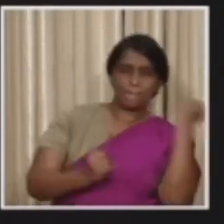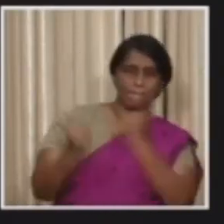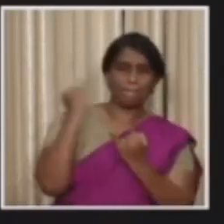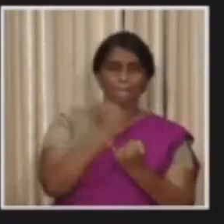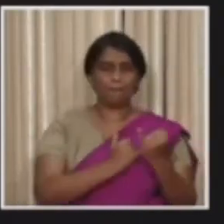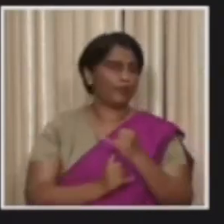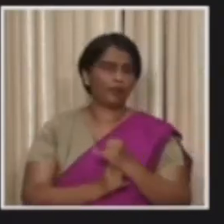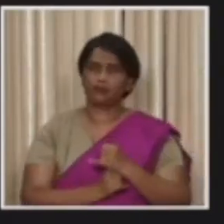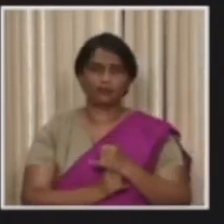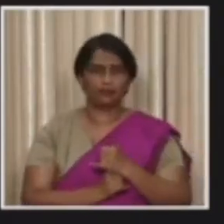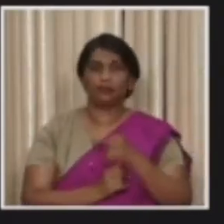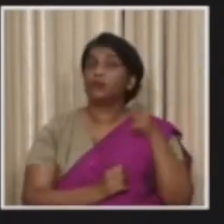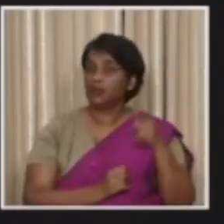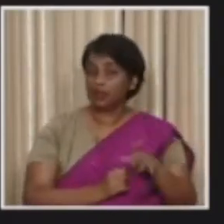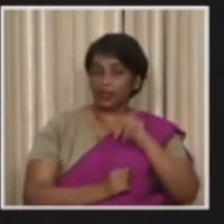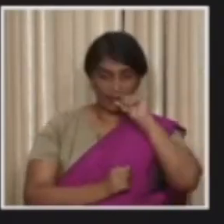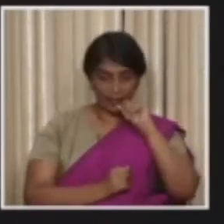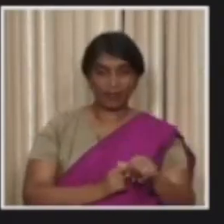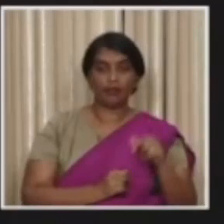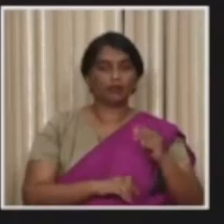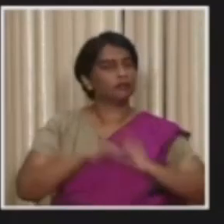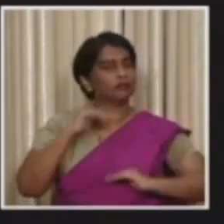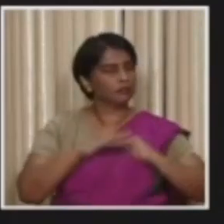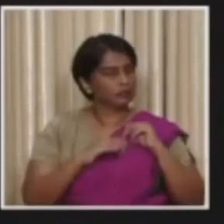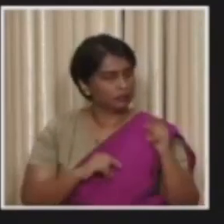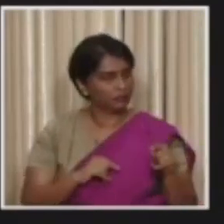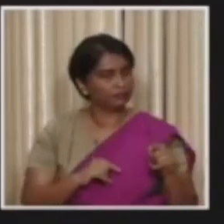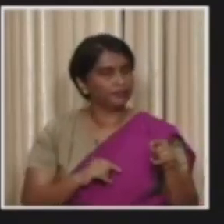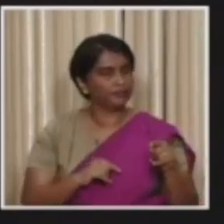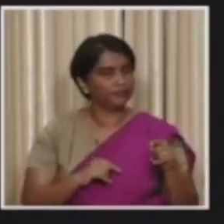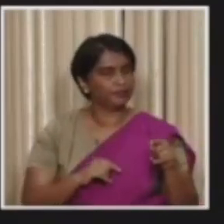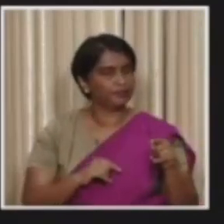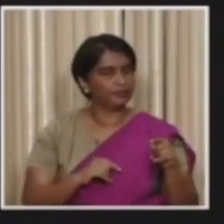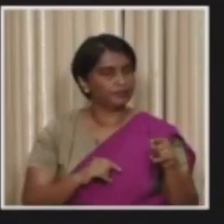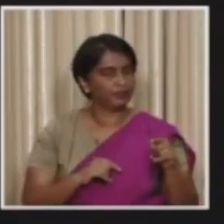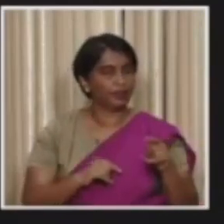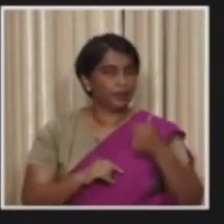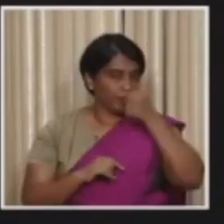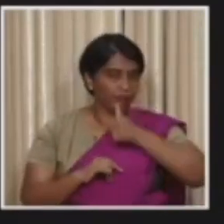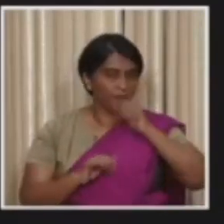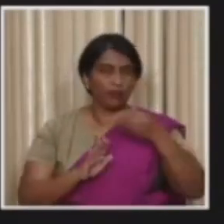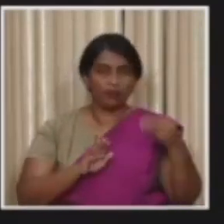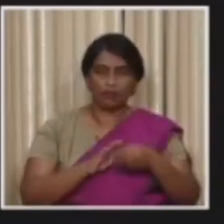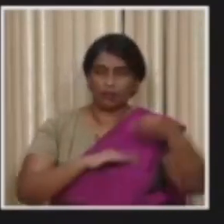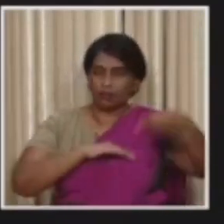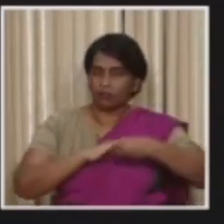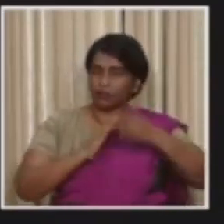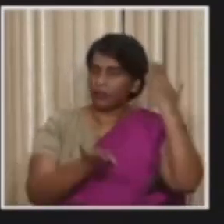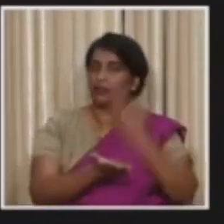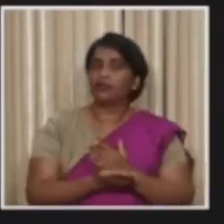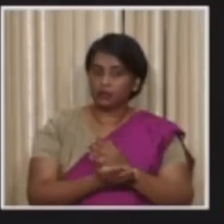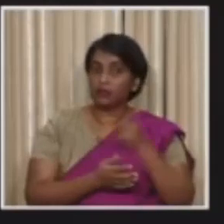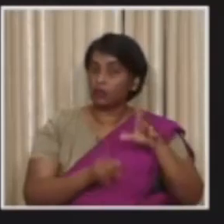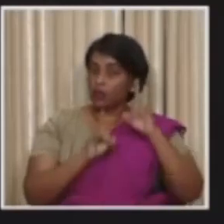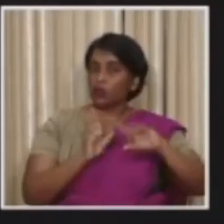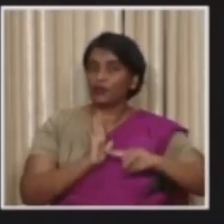කරනවට වැඩිය මේ ඇත්ත වශයෙන්ම ප්‍රායෝගිකව දූෂණයා අල්ලස වැළක්වීම සඳහා